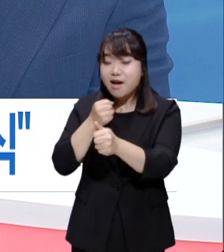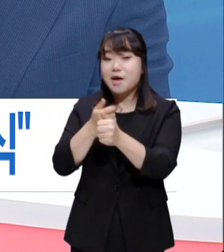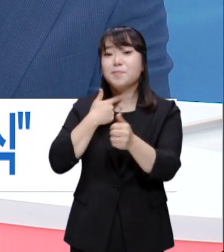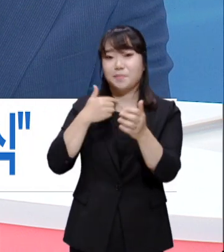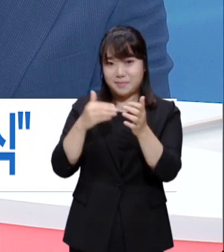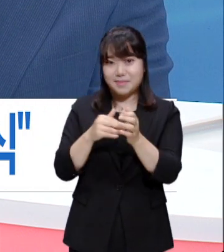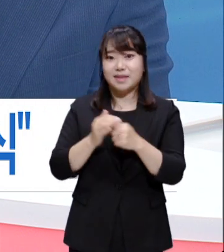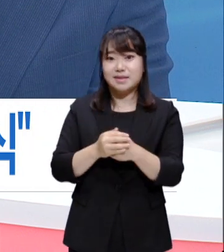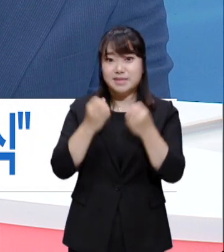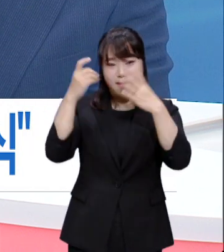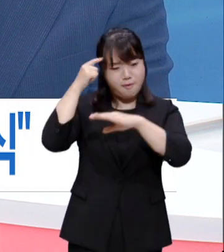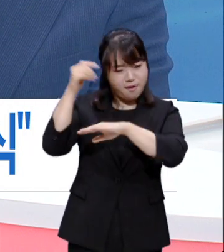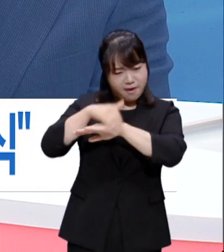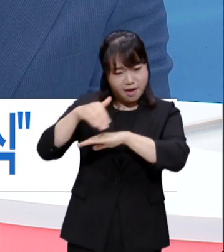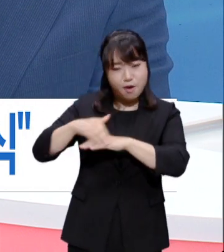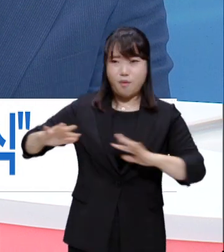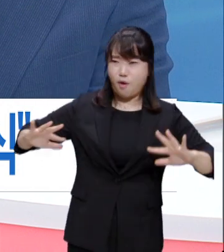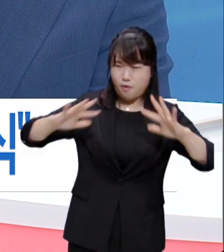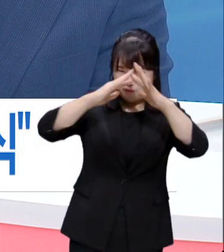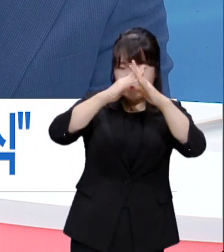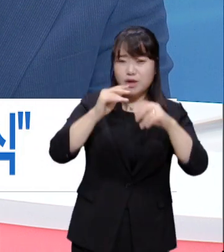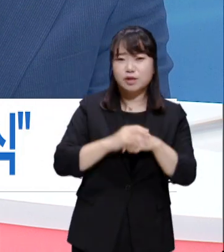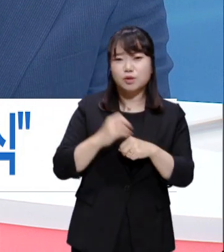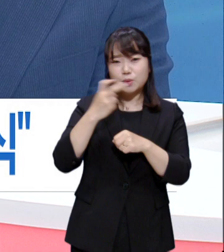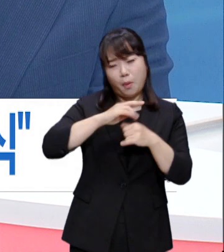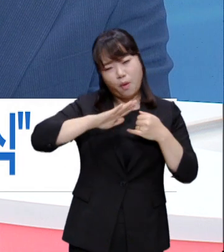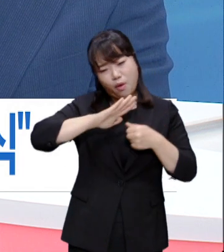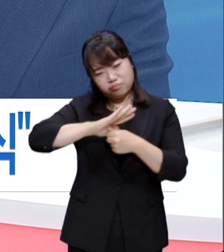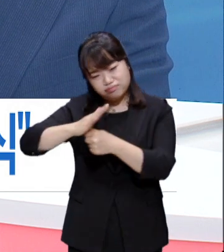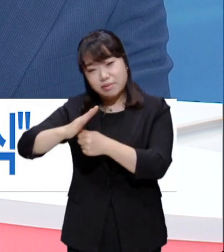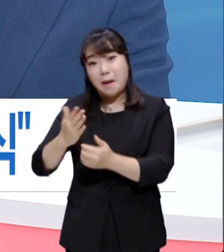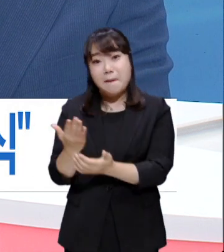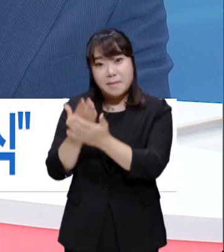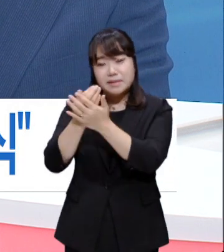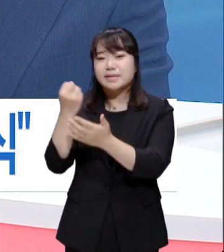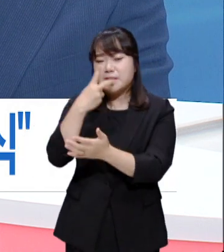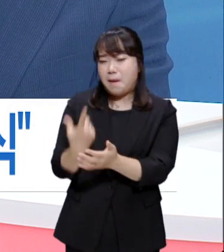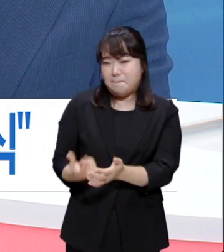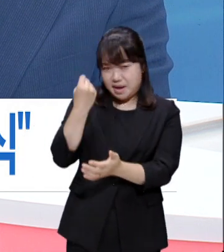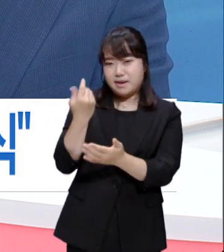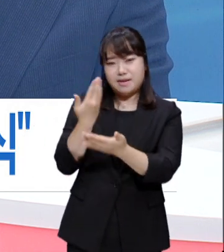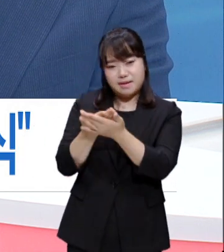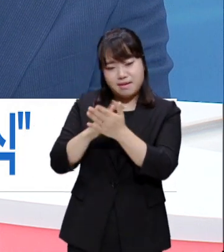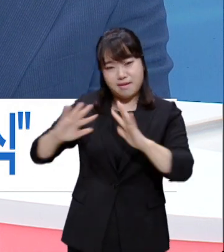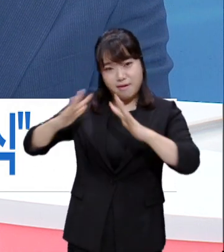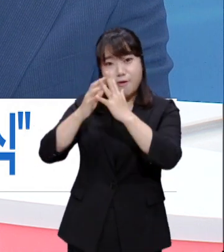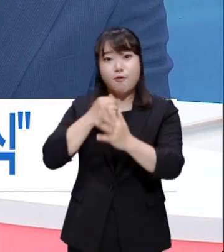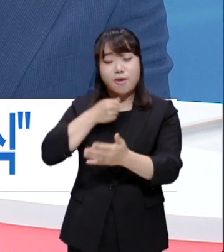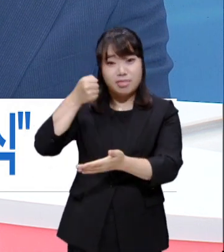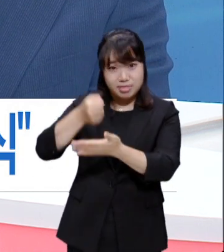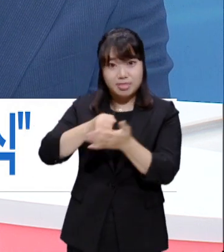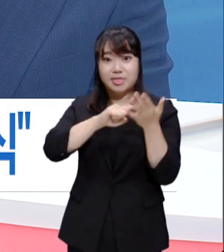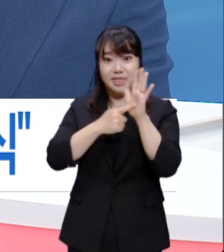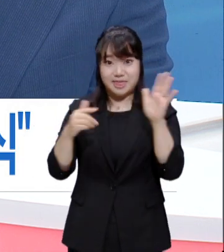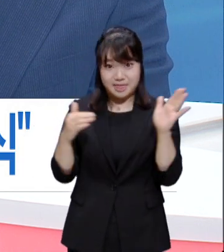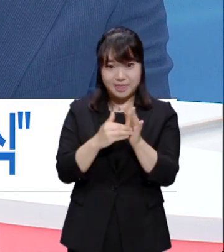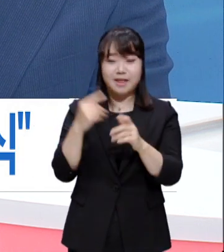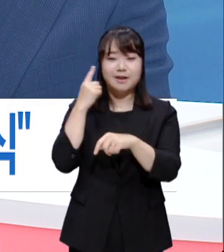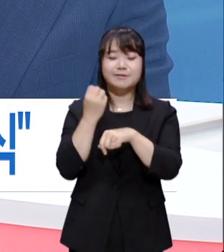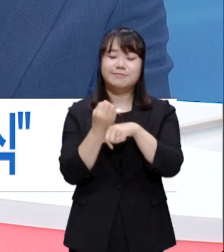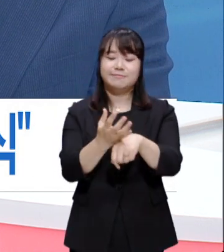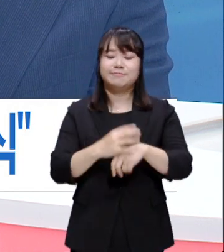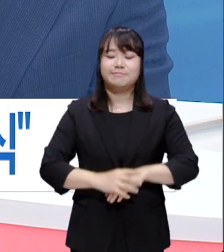비즈니스 타운으로 만들고 이 지지부진한 성수전략정비구역은 신속하게 개발을 추진하겠다고 밝혔습니다. 이재원